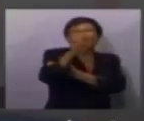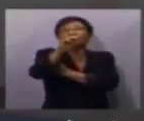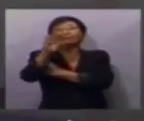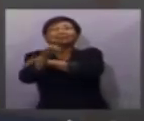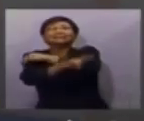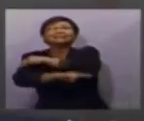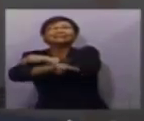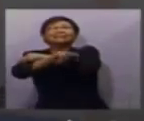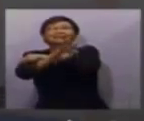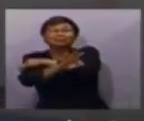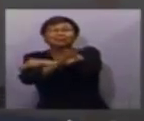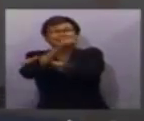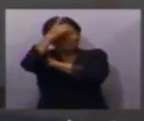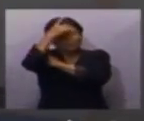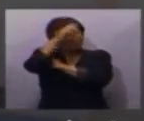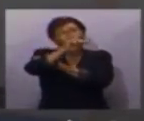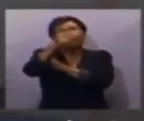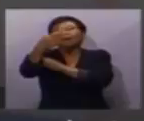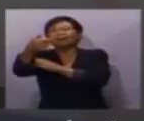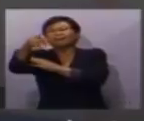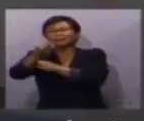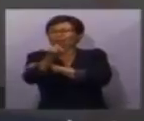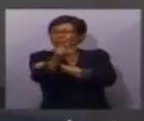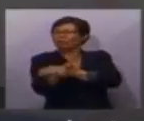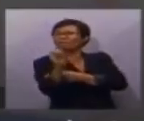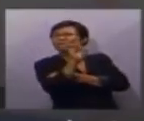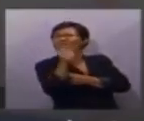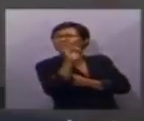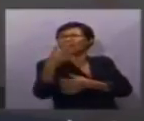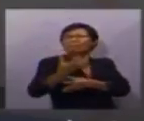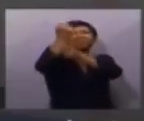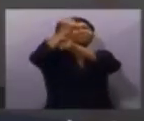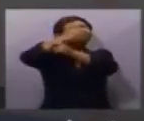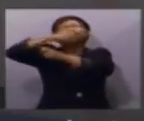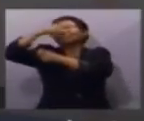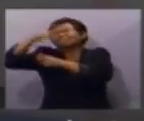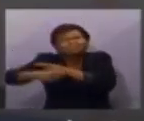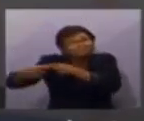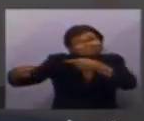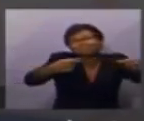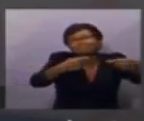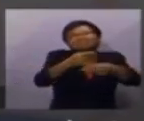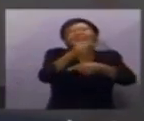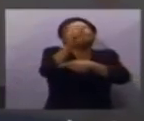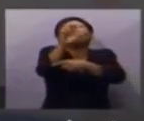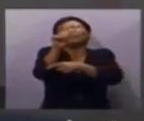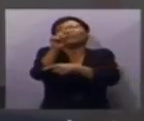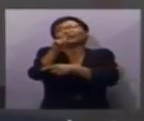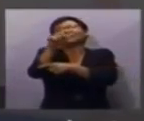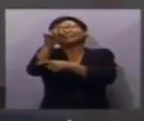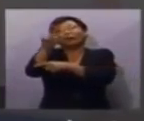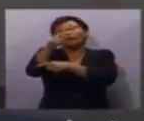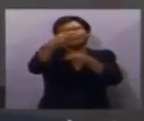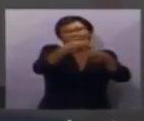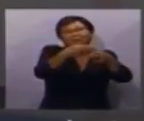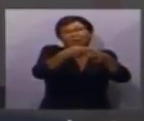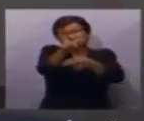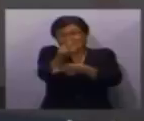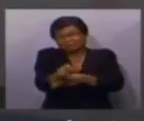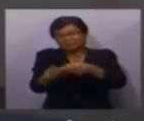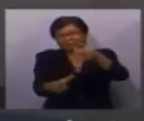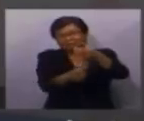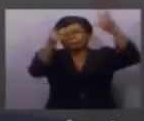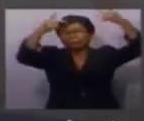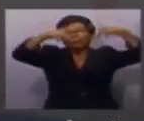Negeri Sembilan, Dato' Sri Muhammad Hassan menjadi calon tunggal yang menang tanpa bertanding di Dun Rantau. Pencalonan bagi